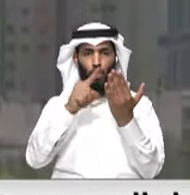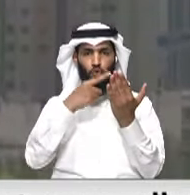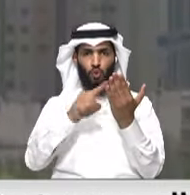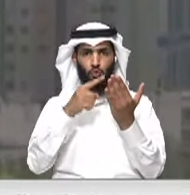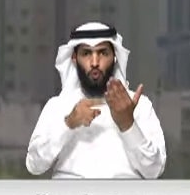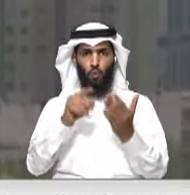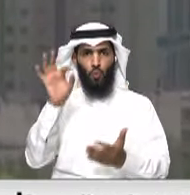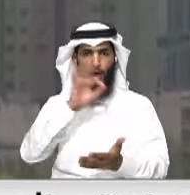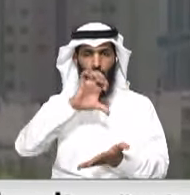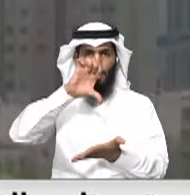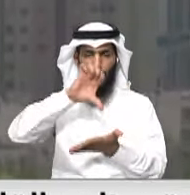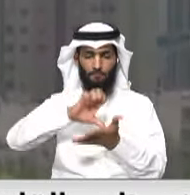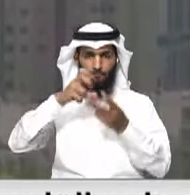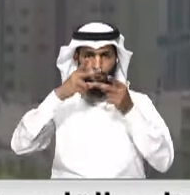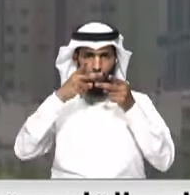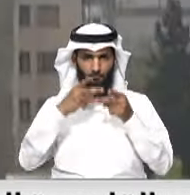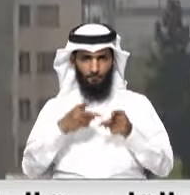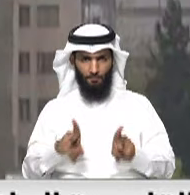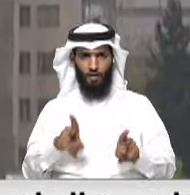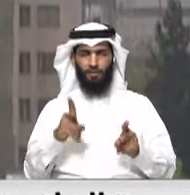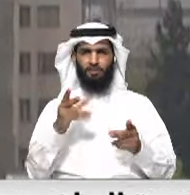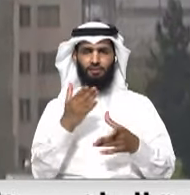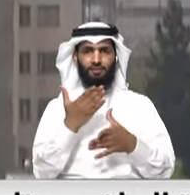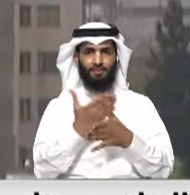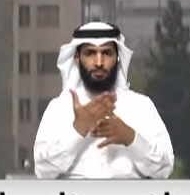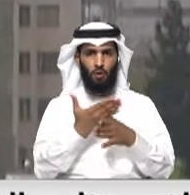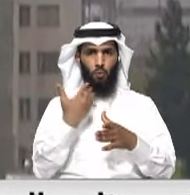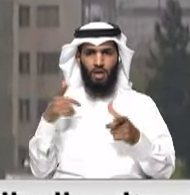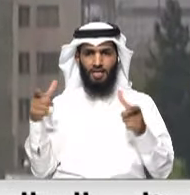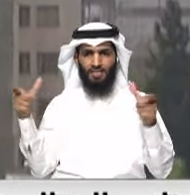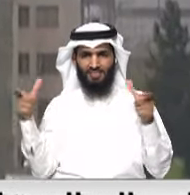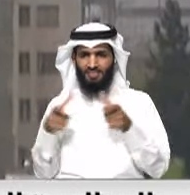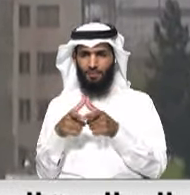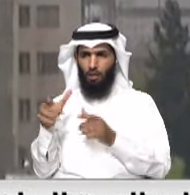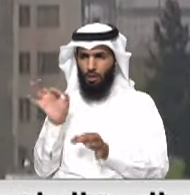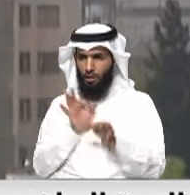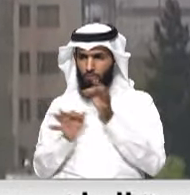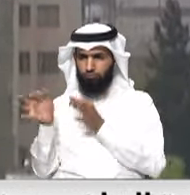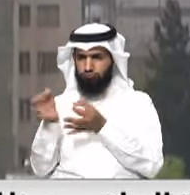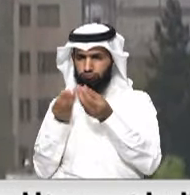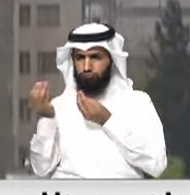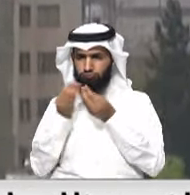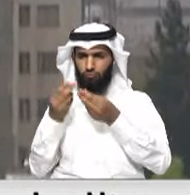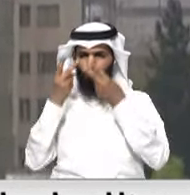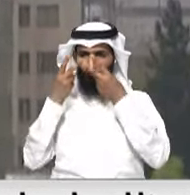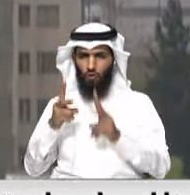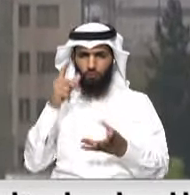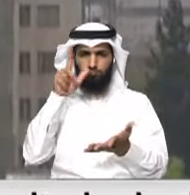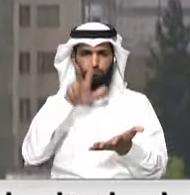ايران وذلك خلال اجتماع في مكتب الرئاسه في طهران l